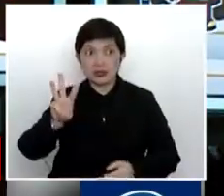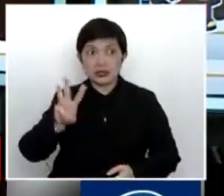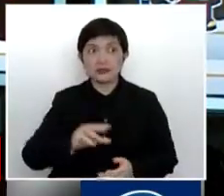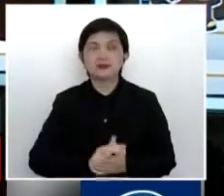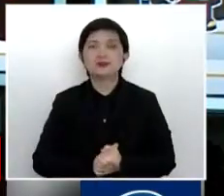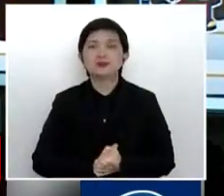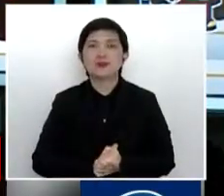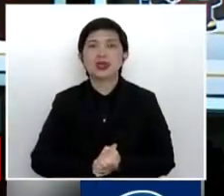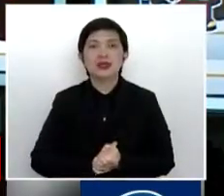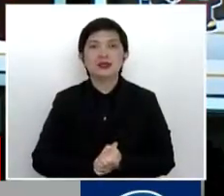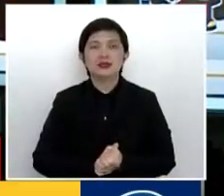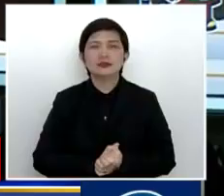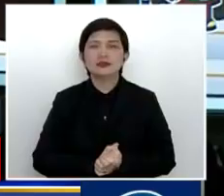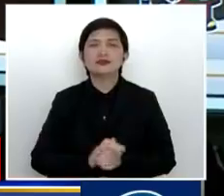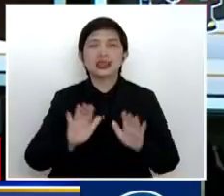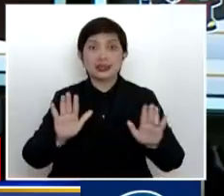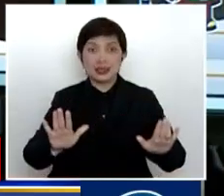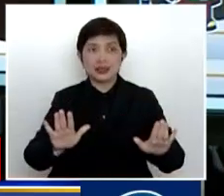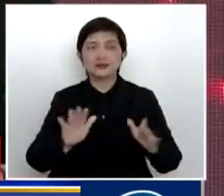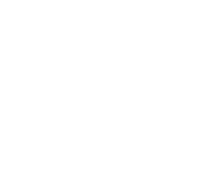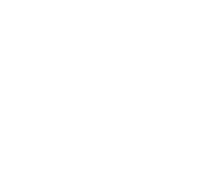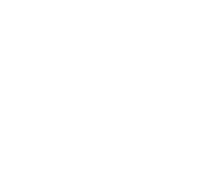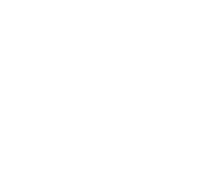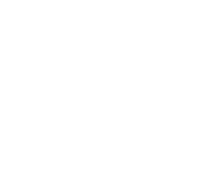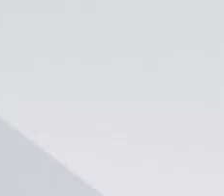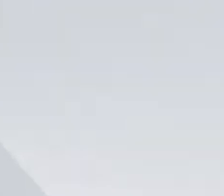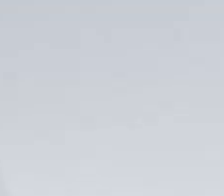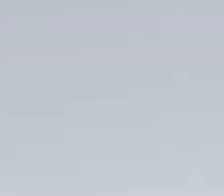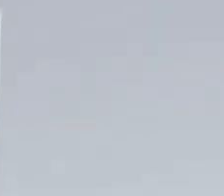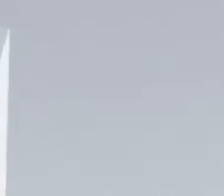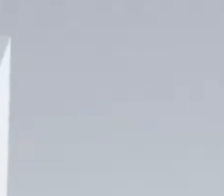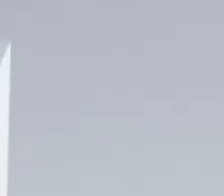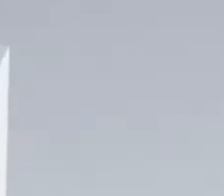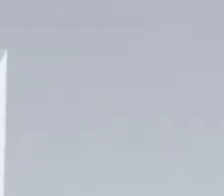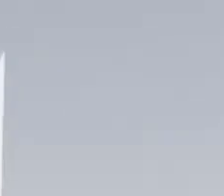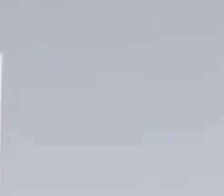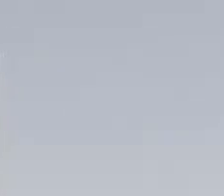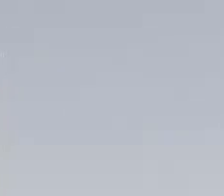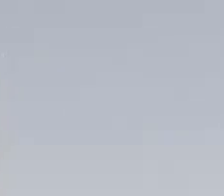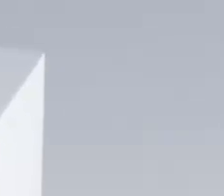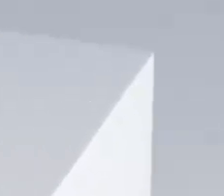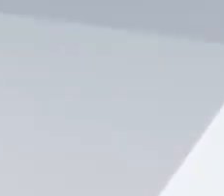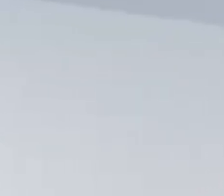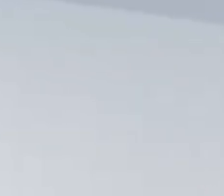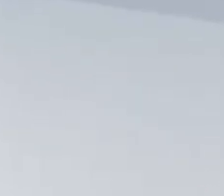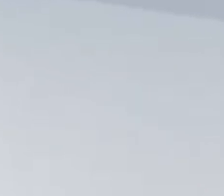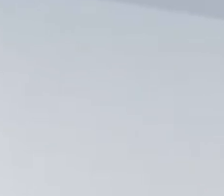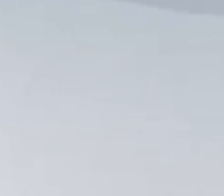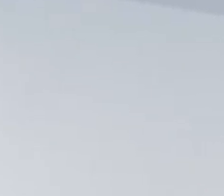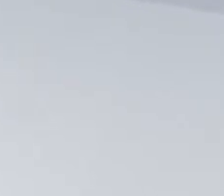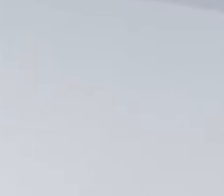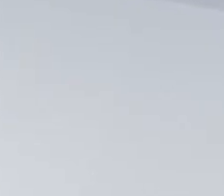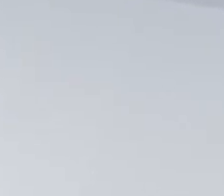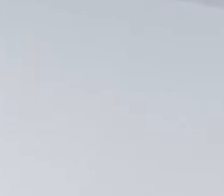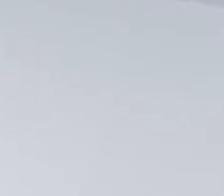dan kesempatan Selanjutnya mohon tenang mohon tenang jelajahi cara baru mendapatkan informasi download Metro TV